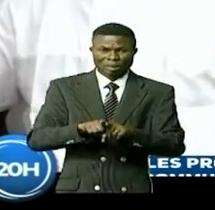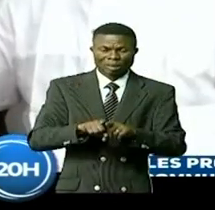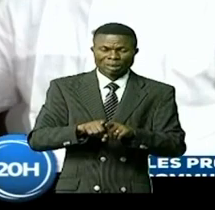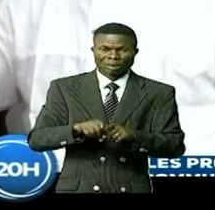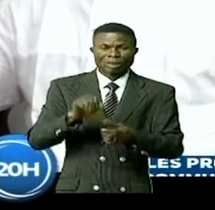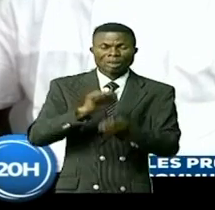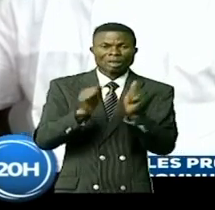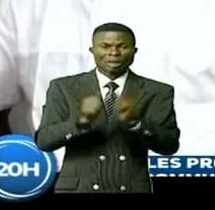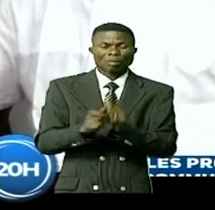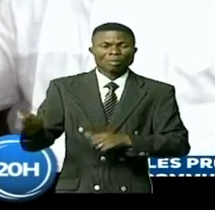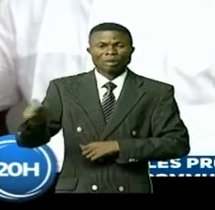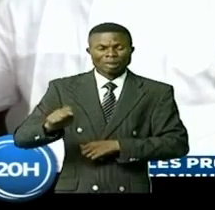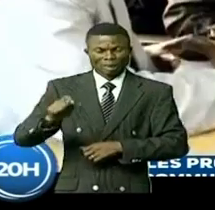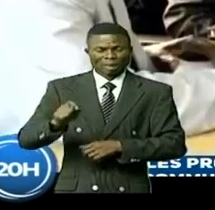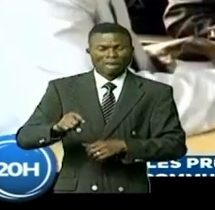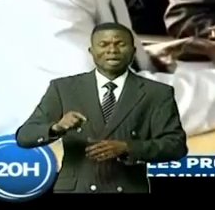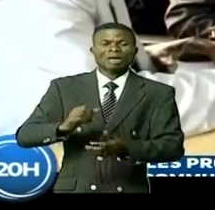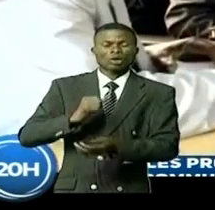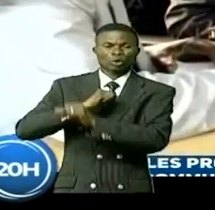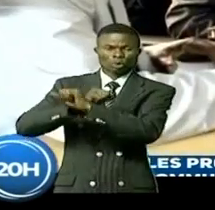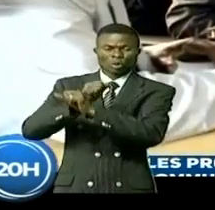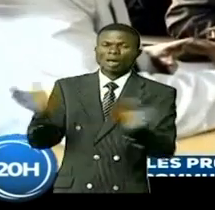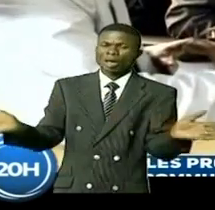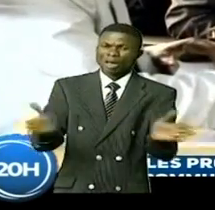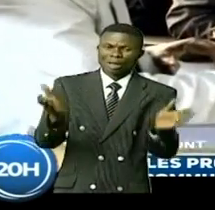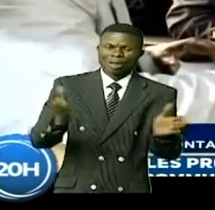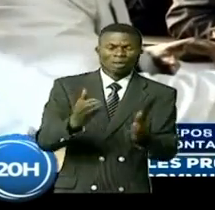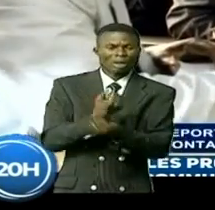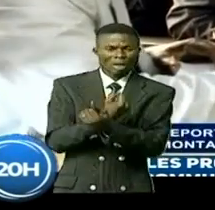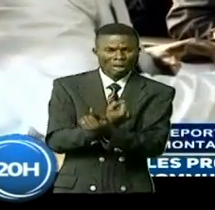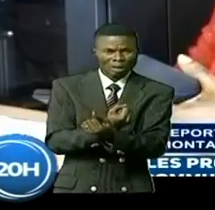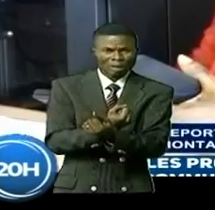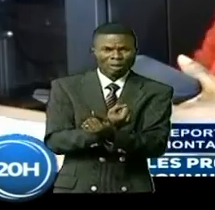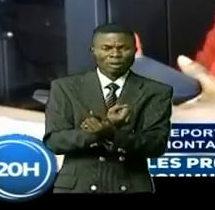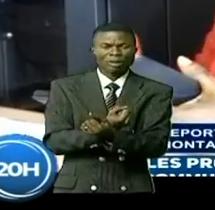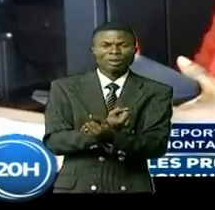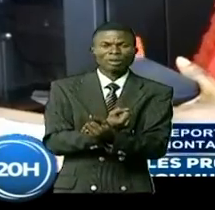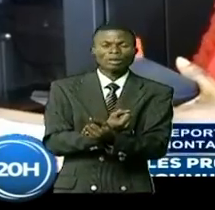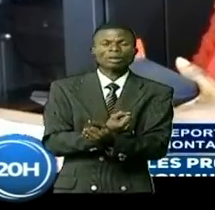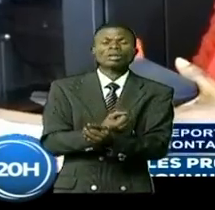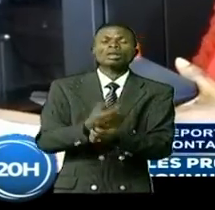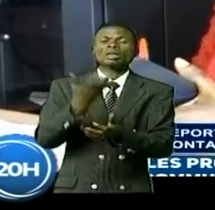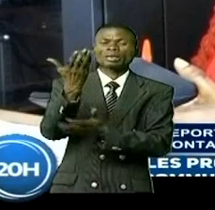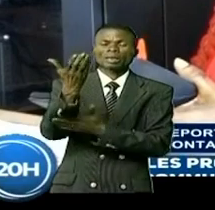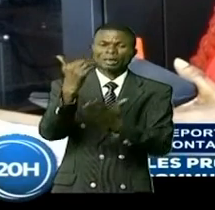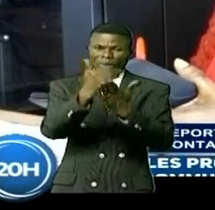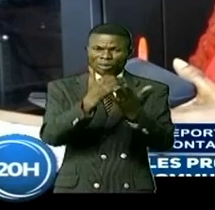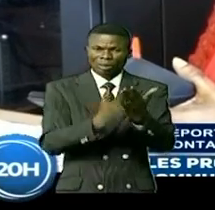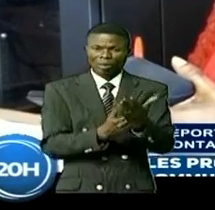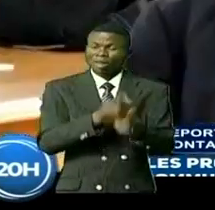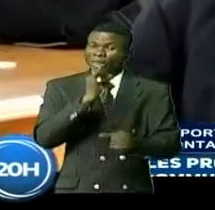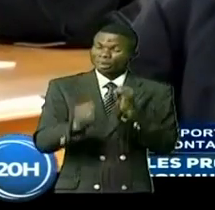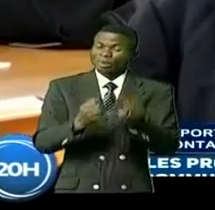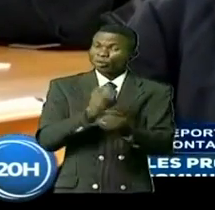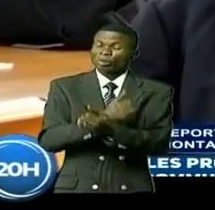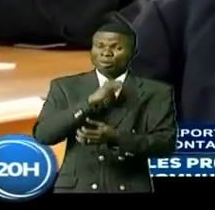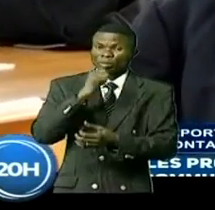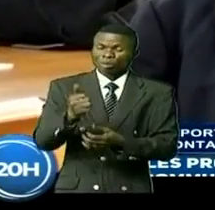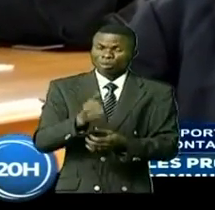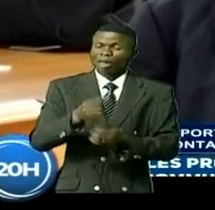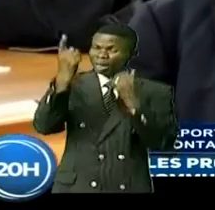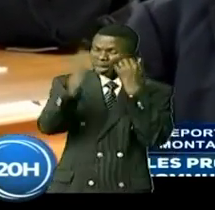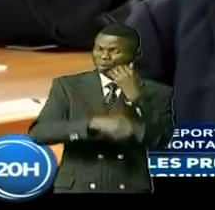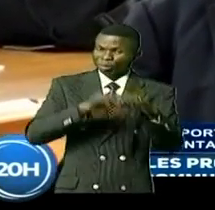du territoire national et les exhorte à l'observance de la présente recommandation au risque d'être livrés aux